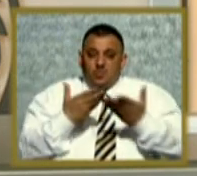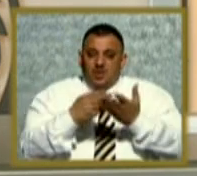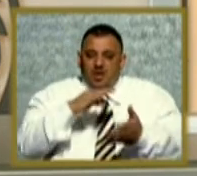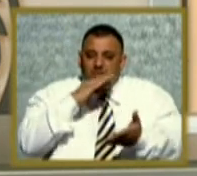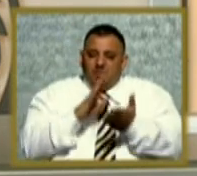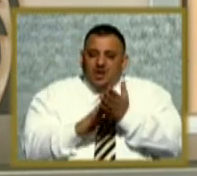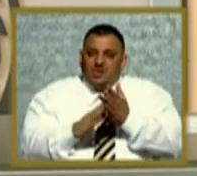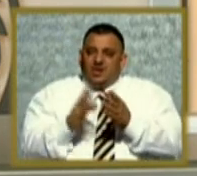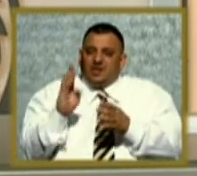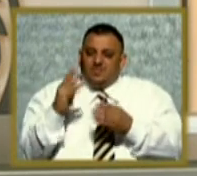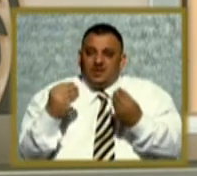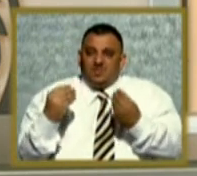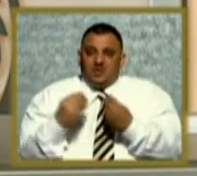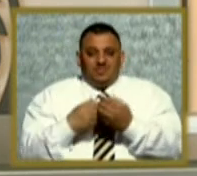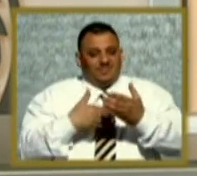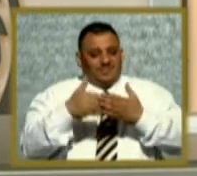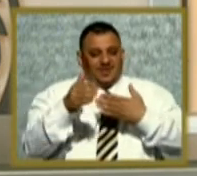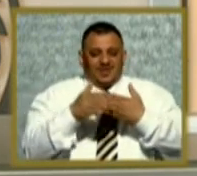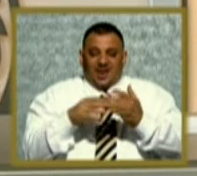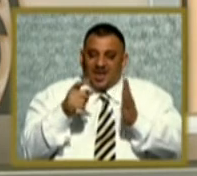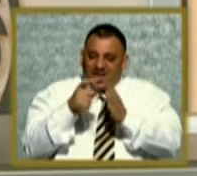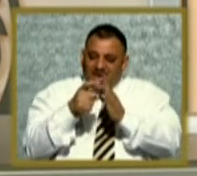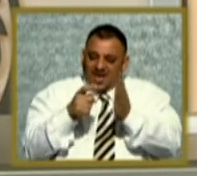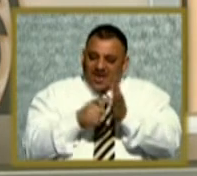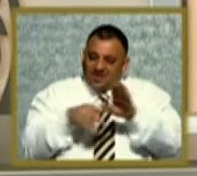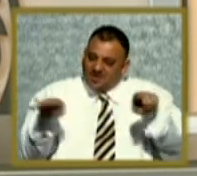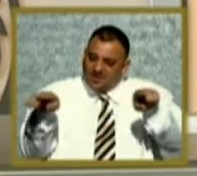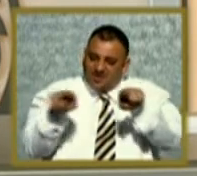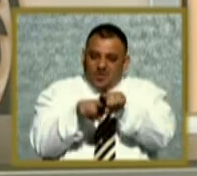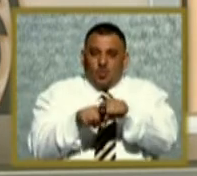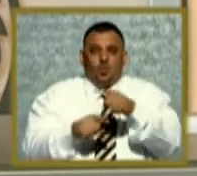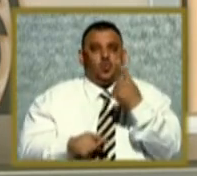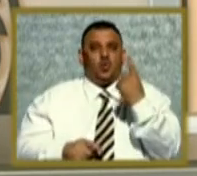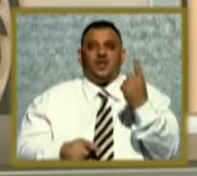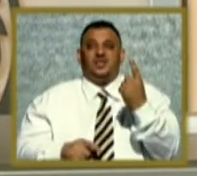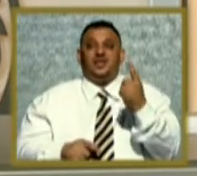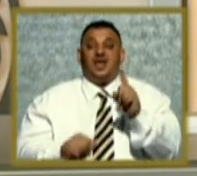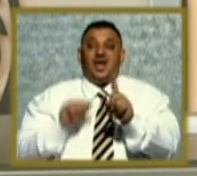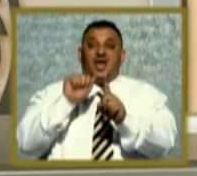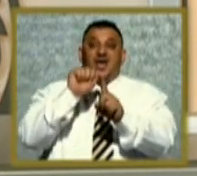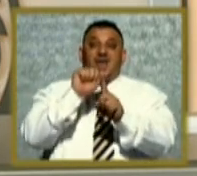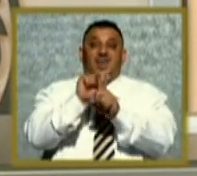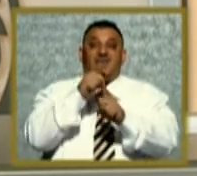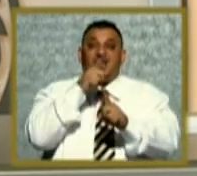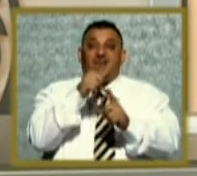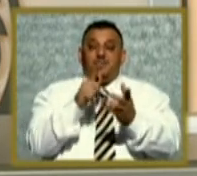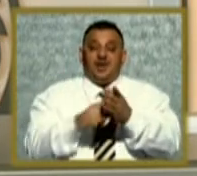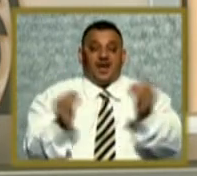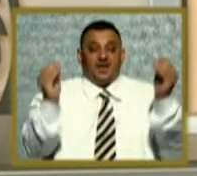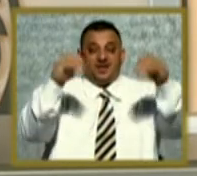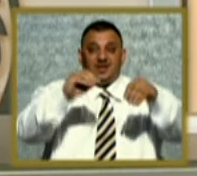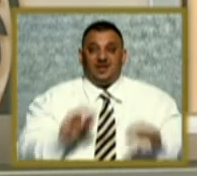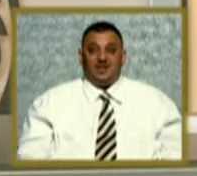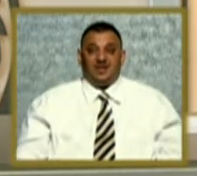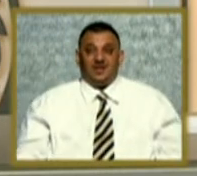مشغولات بأزواجهم، البنات كذا، هذا لا يسوغ أبدا له أن يمارس مثل هذا الأمر، خاصة وأنه يريد الأجر والثواب،